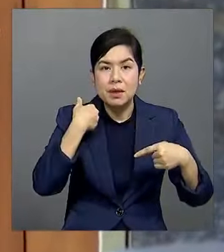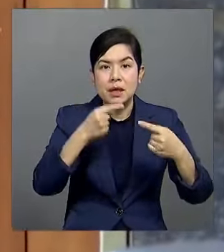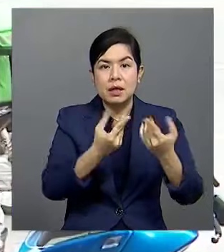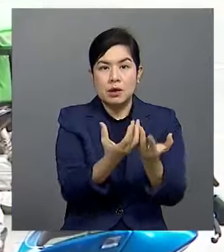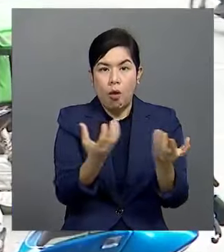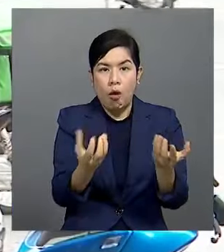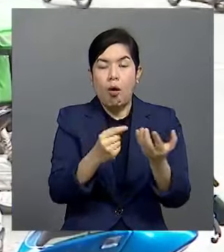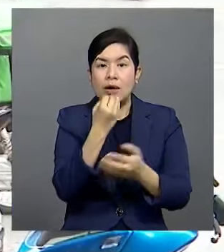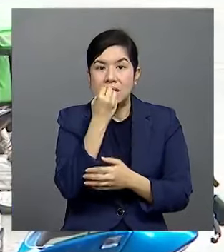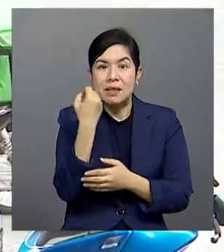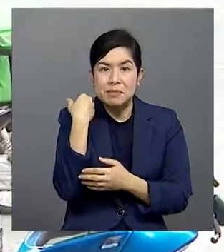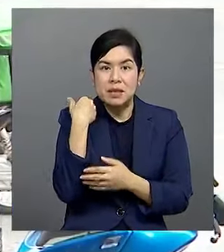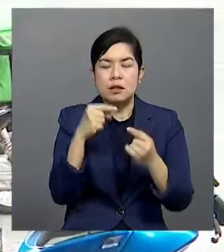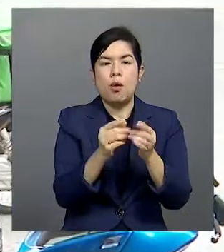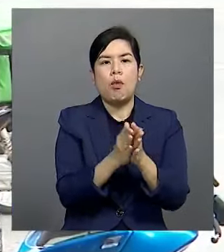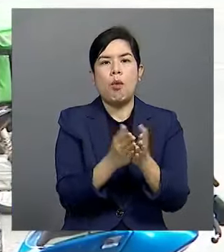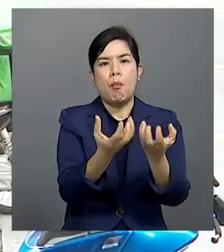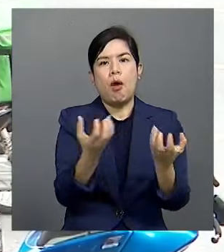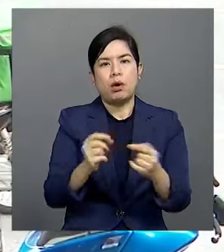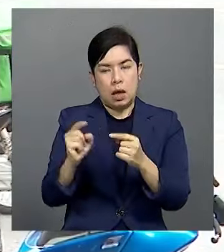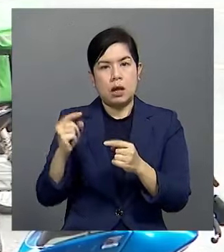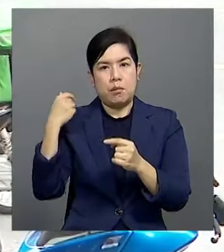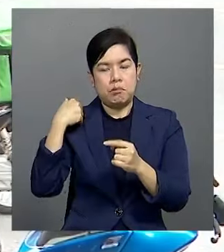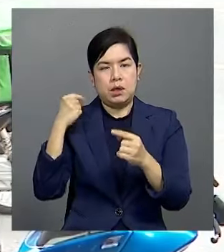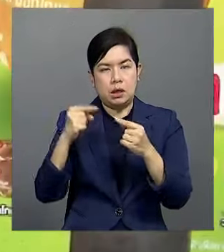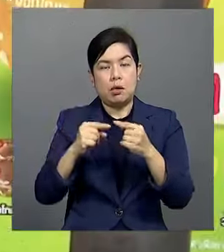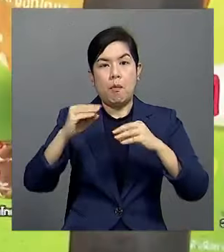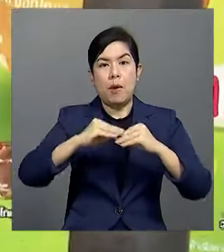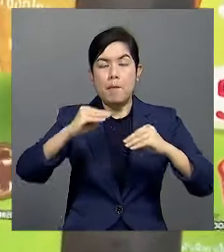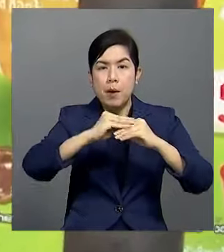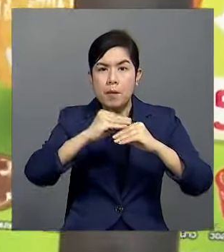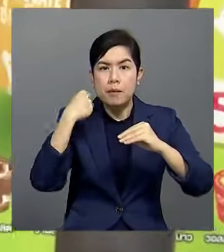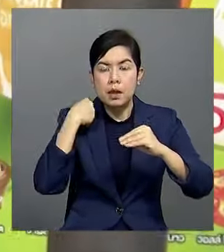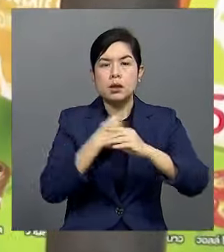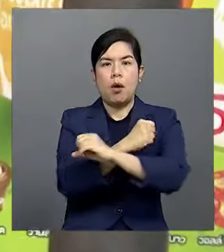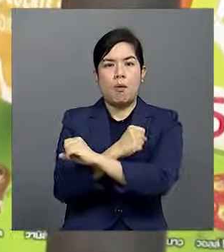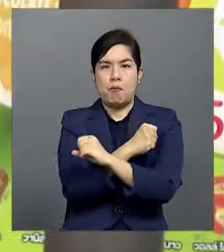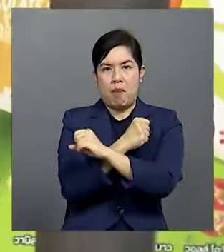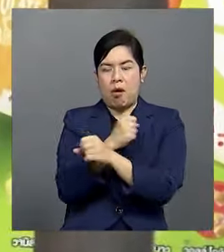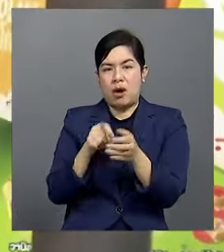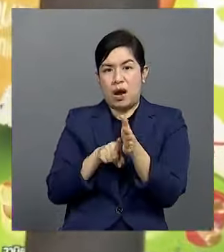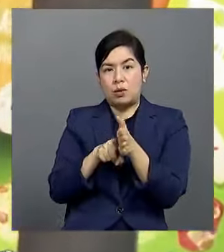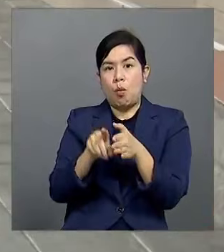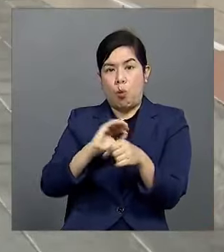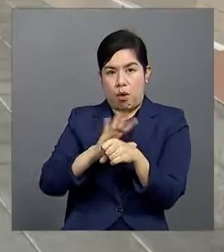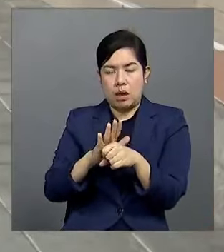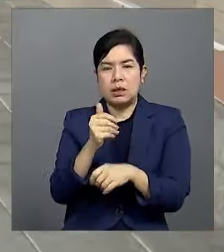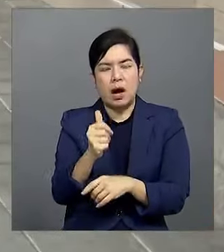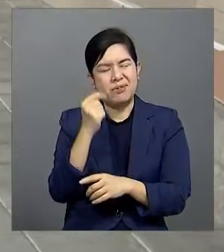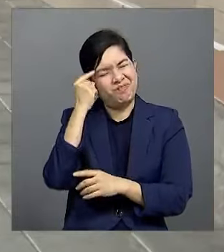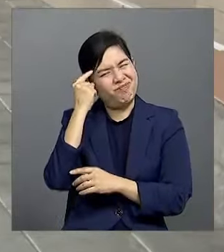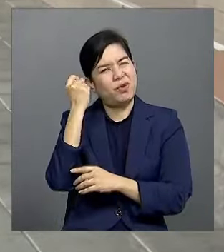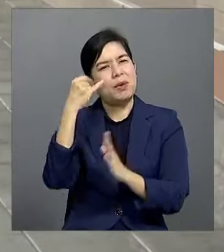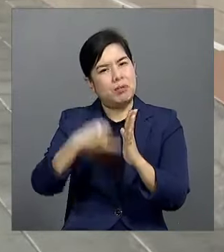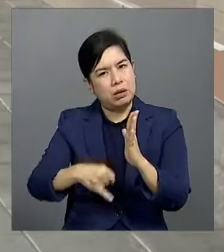น่นในปริมาณเพิ่มขึ้นจะทำให้สามารถป้องกันเชื้อไวรัสได้มากขึ้นจึงส่งผลให้เกิดภาวะ